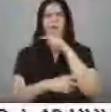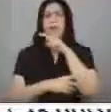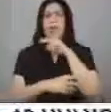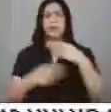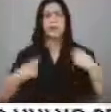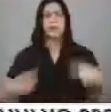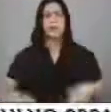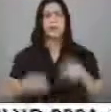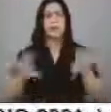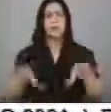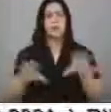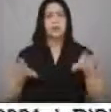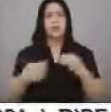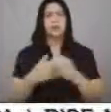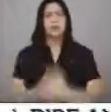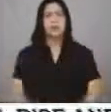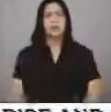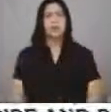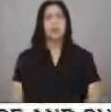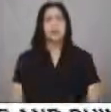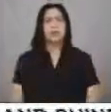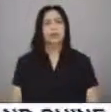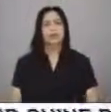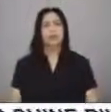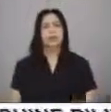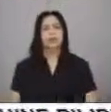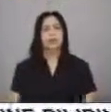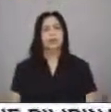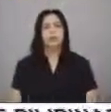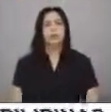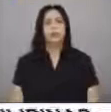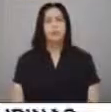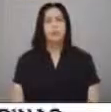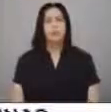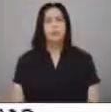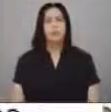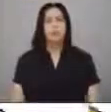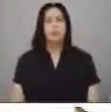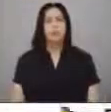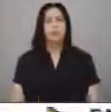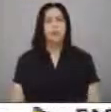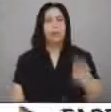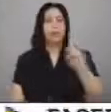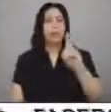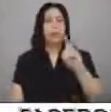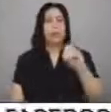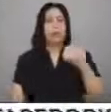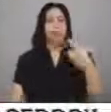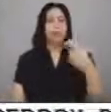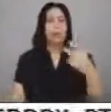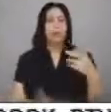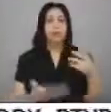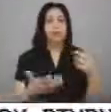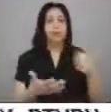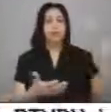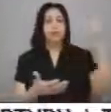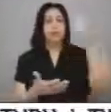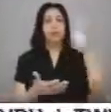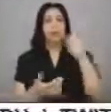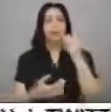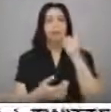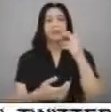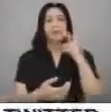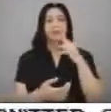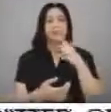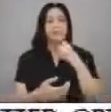Nanawagan naman ang World Health Organization o WHO sa mga mayayamang bansa laban sa pagbili ng mga booster shots para sa